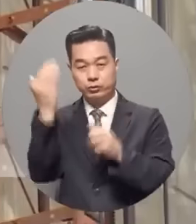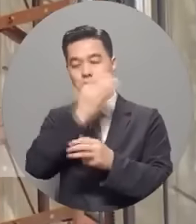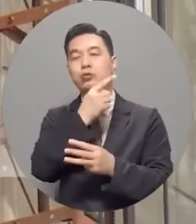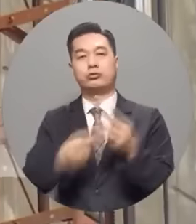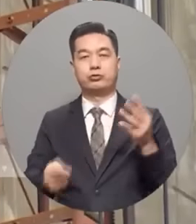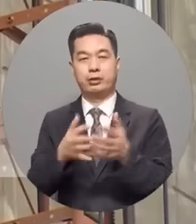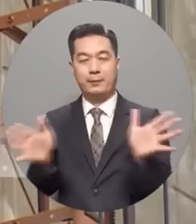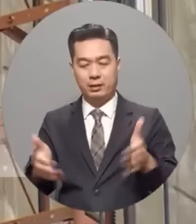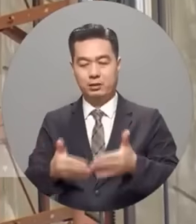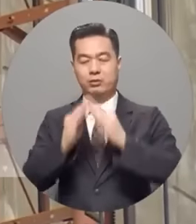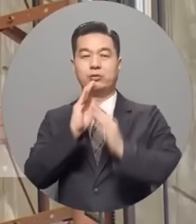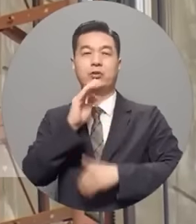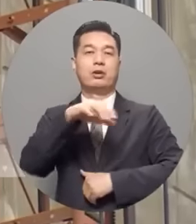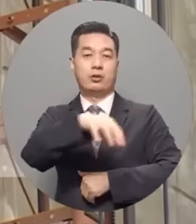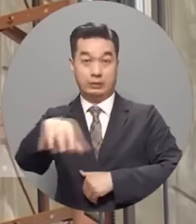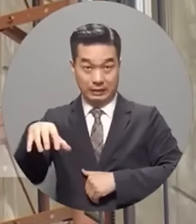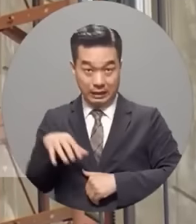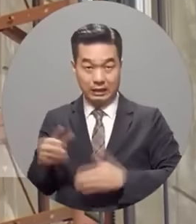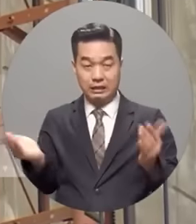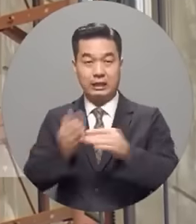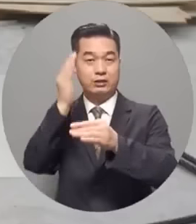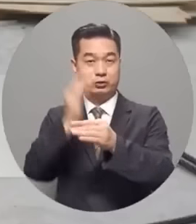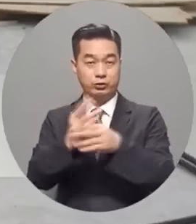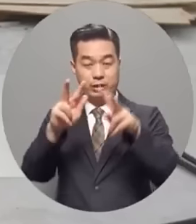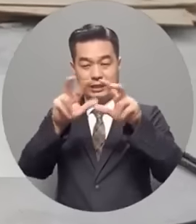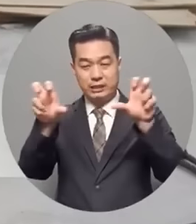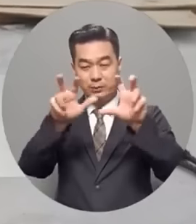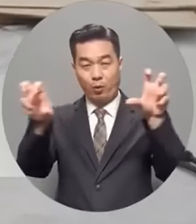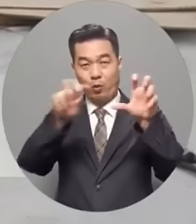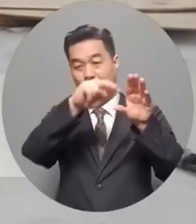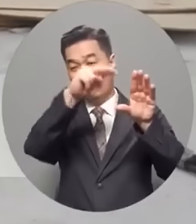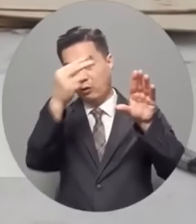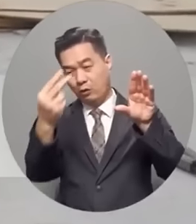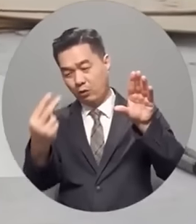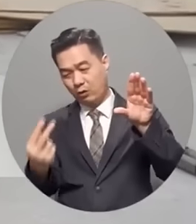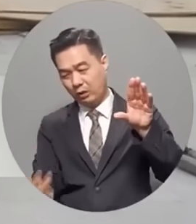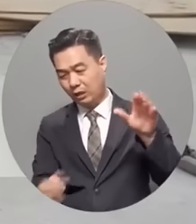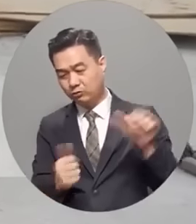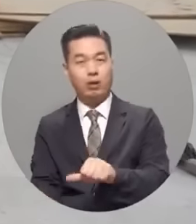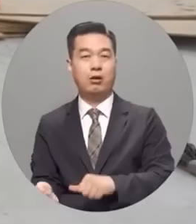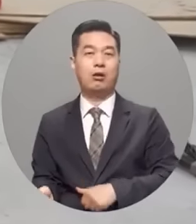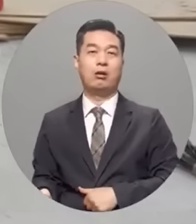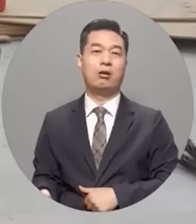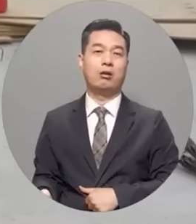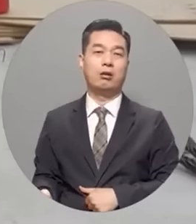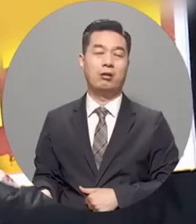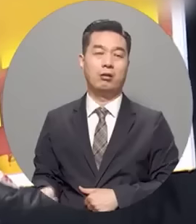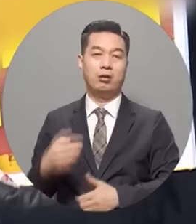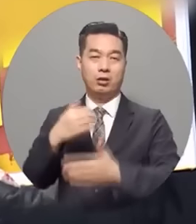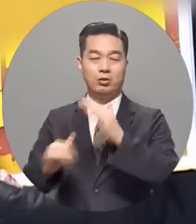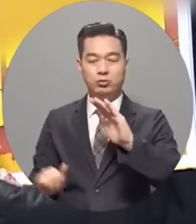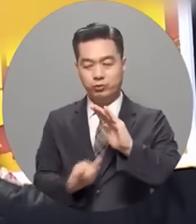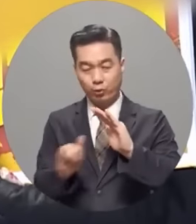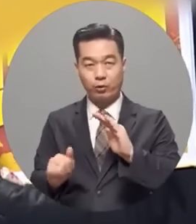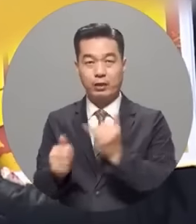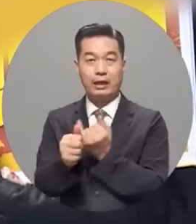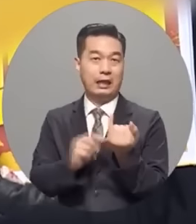신축공사 현장에서 일하던 중 25층 높이에서 추락해 숨진 겁니다 유족이 된 아내에게